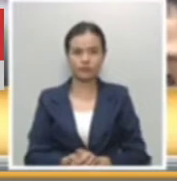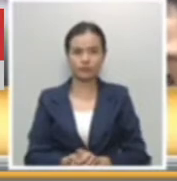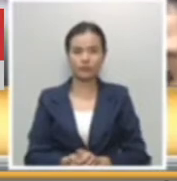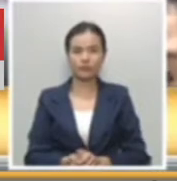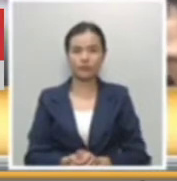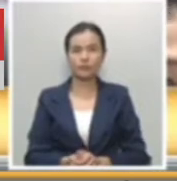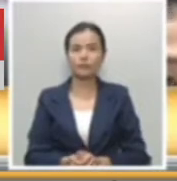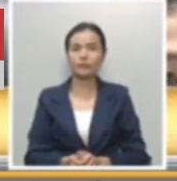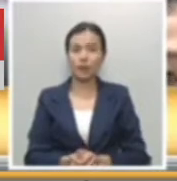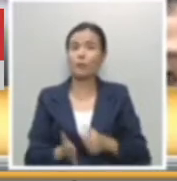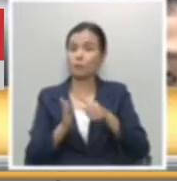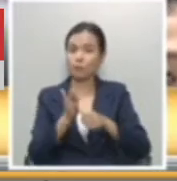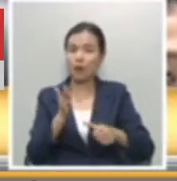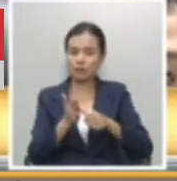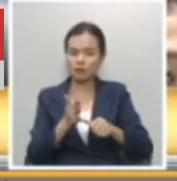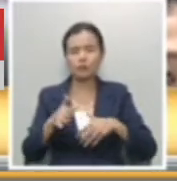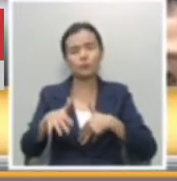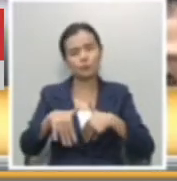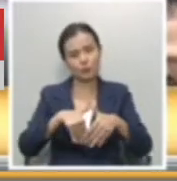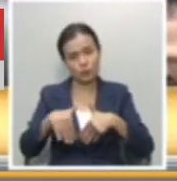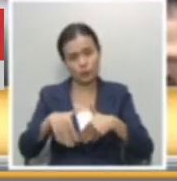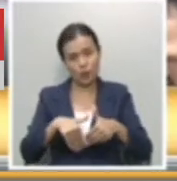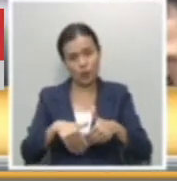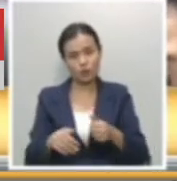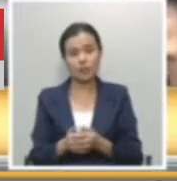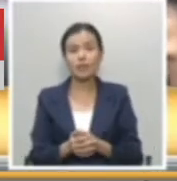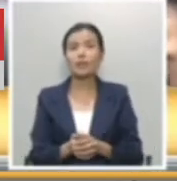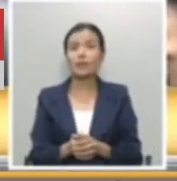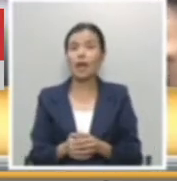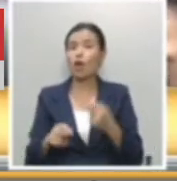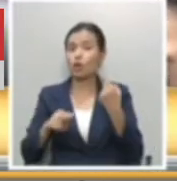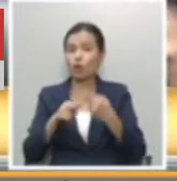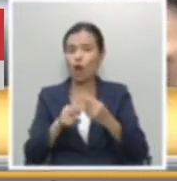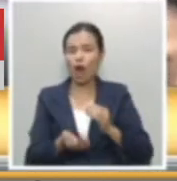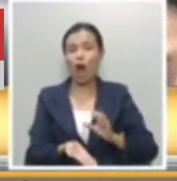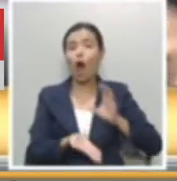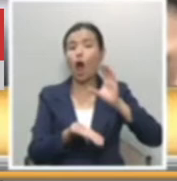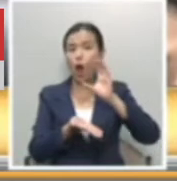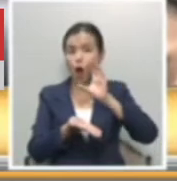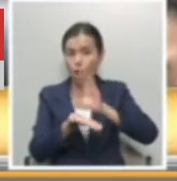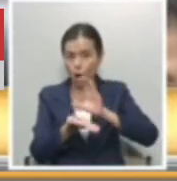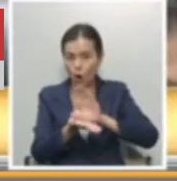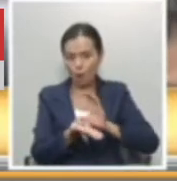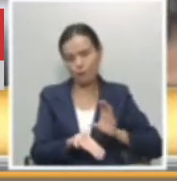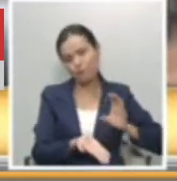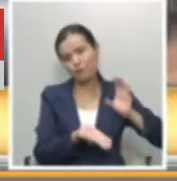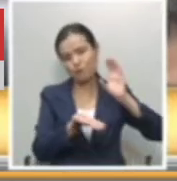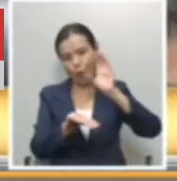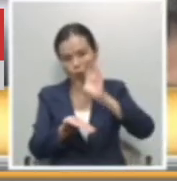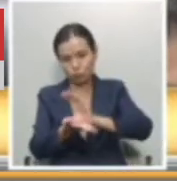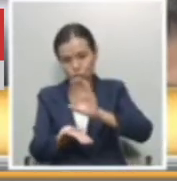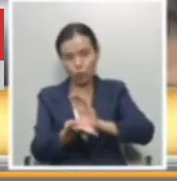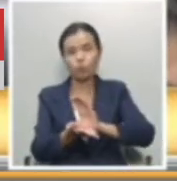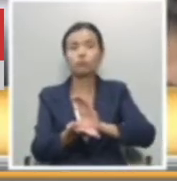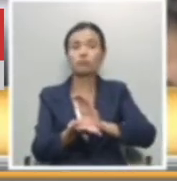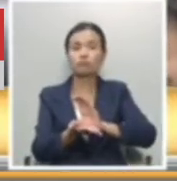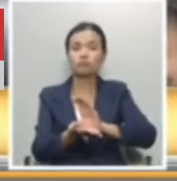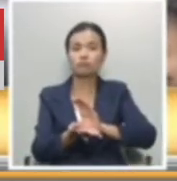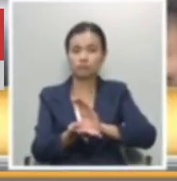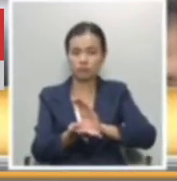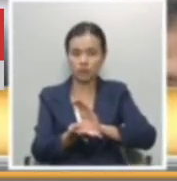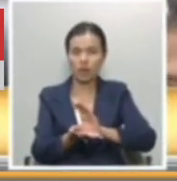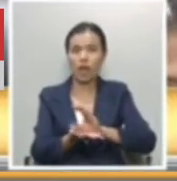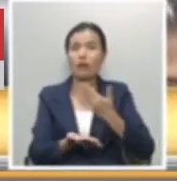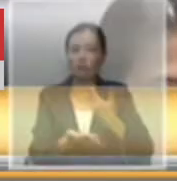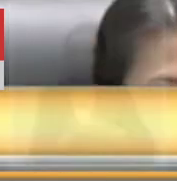ก็มาจากภาษีของพี่น้องประชาชนเราเรียกว่างบลงทุนความหมายตรงตัวเลยครับก็คือเมื่อใช้